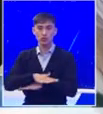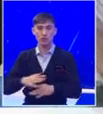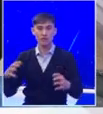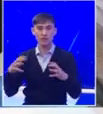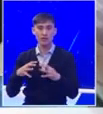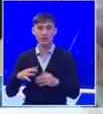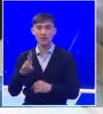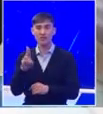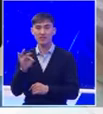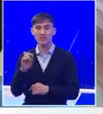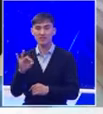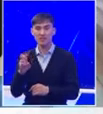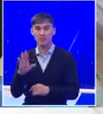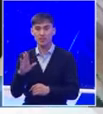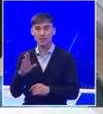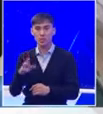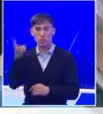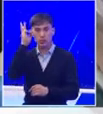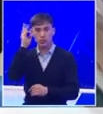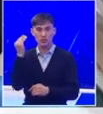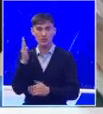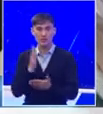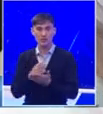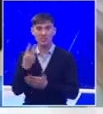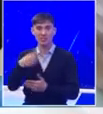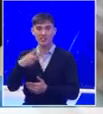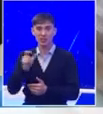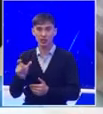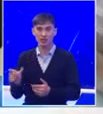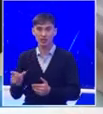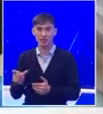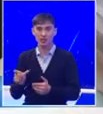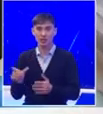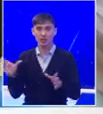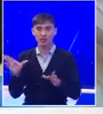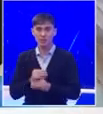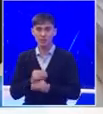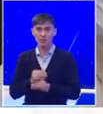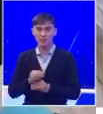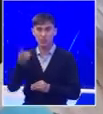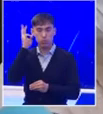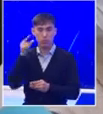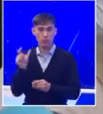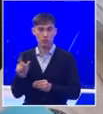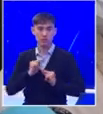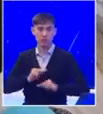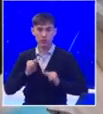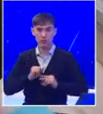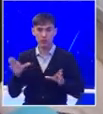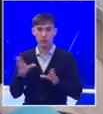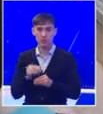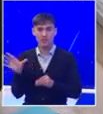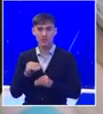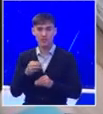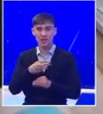Киеве. В посольстве именно находится 30 человек вместе с послом и сотрудниками. Все